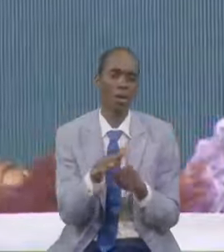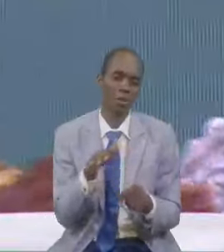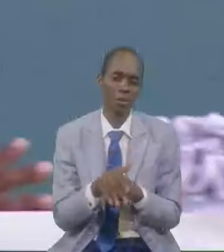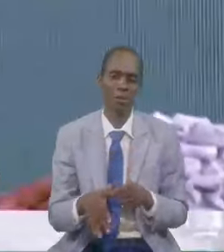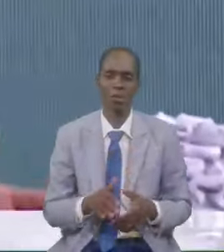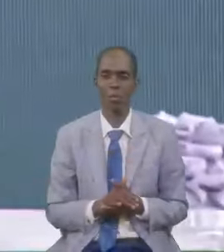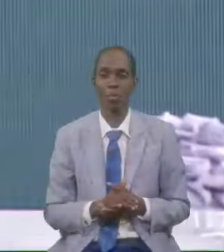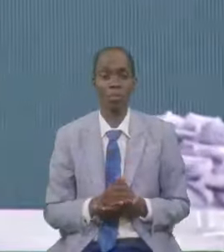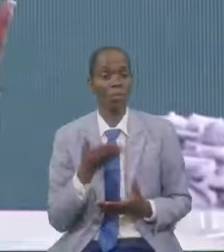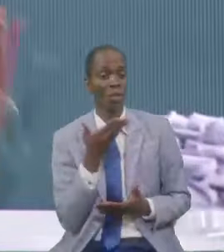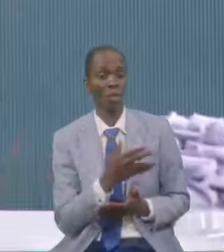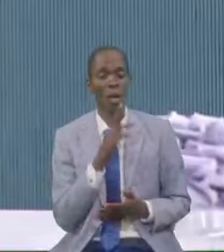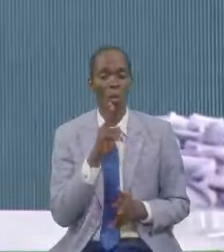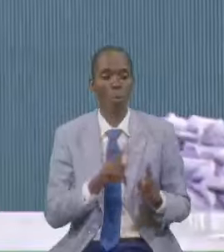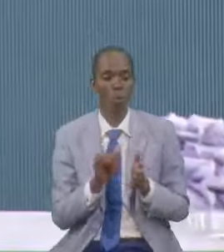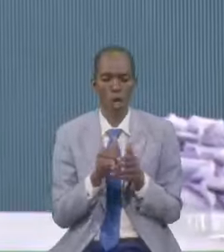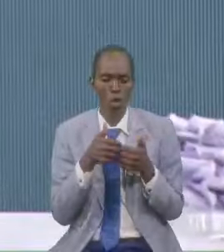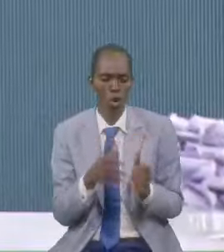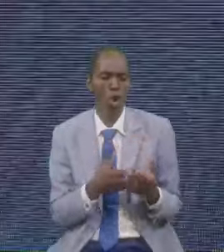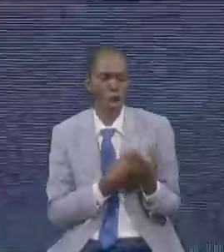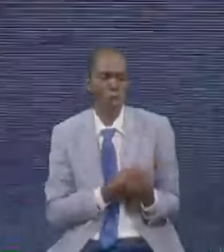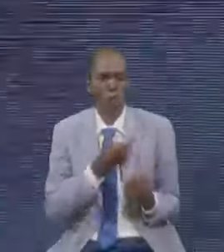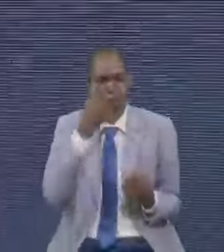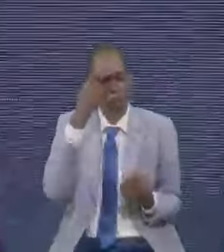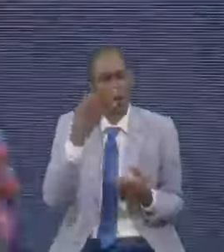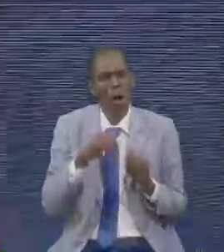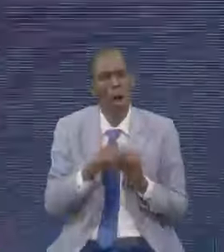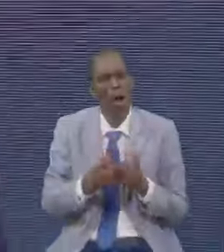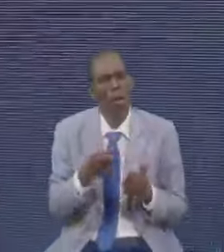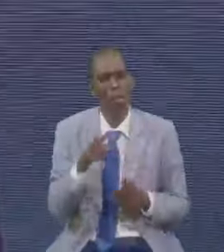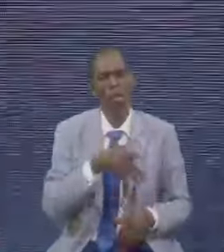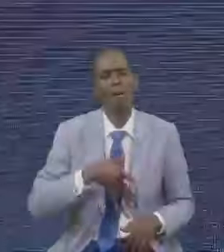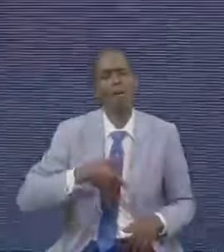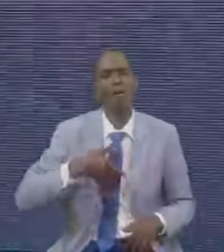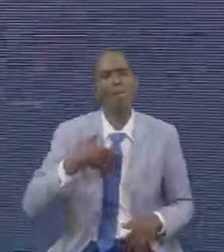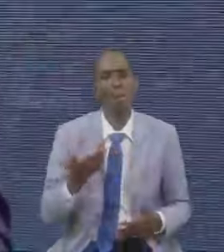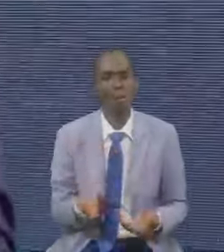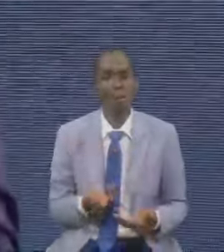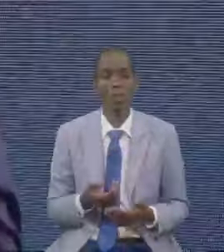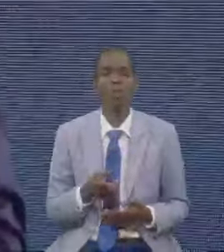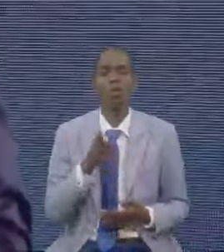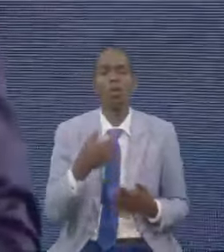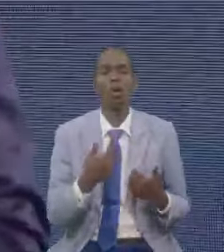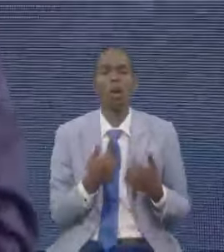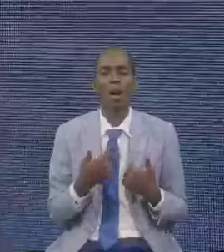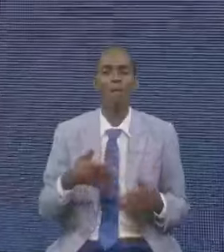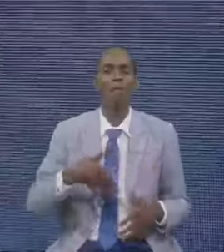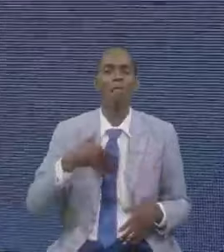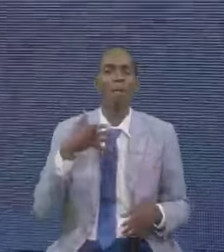people that lose courage because of how they feel. కొంతమంది వారి అనుభూతిని బట్టి నిరాశకులనవుతారు. You feel more than enough.